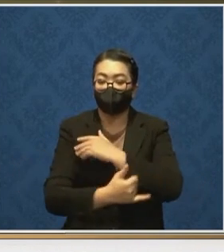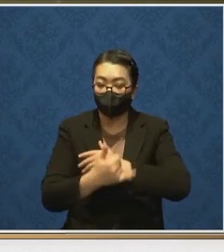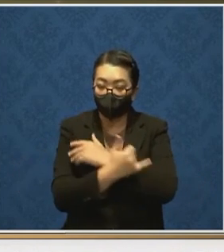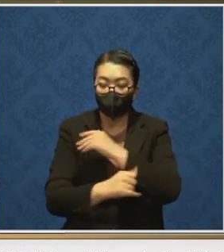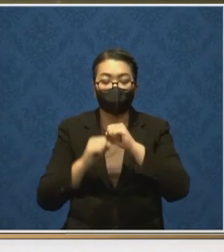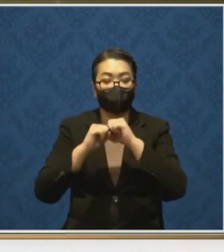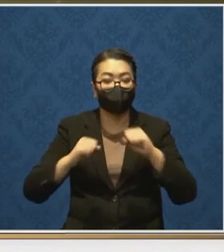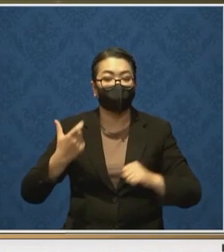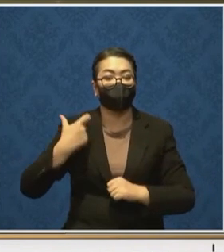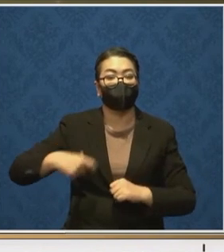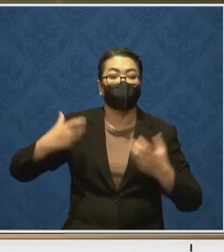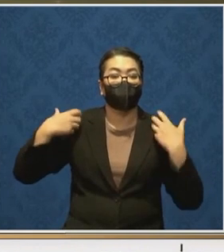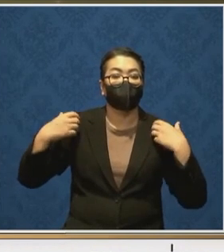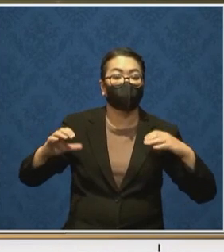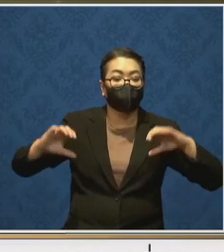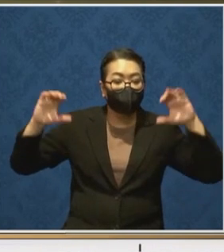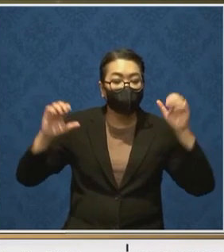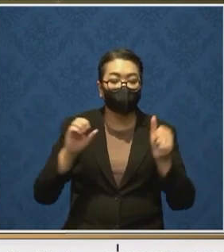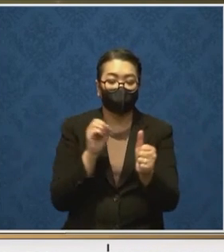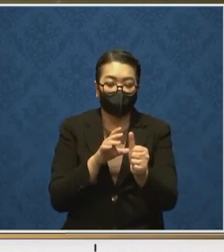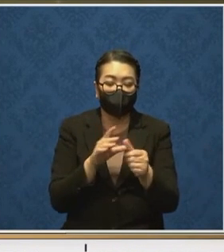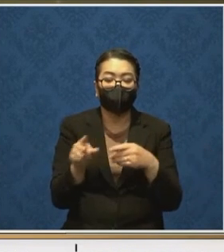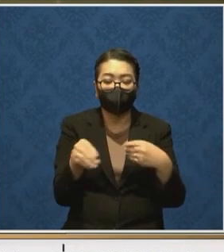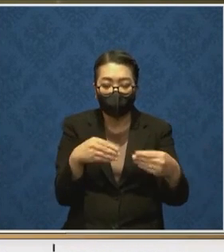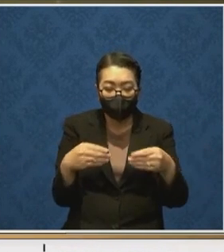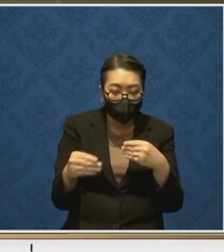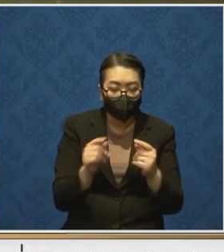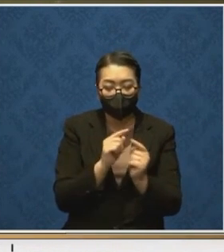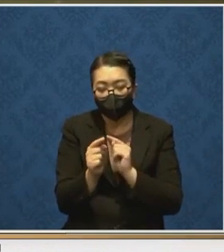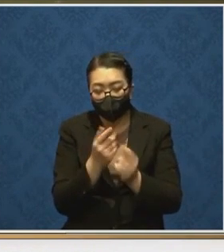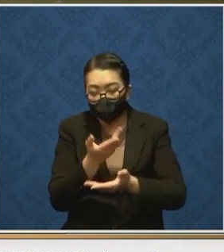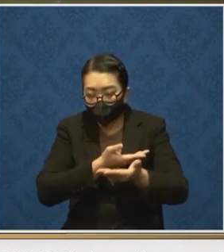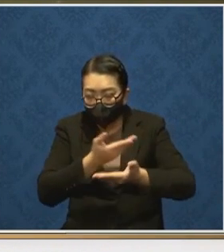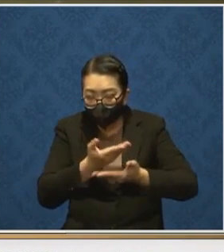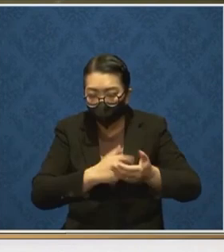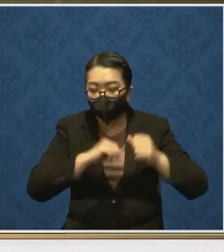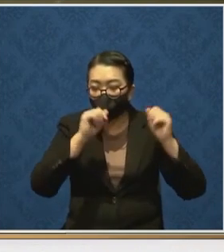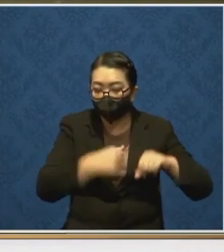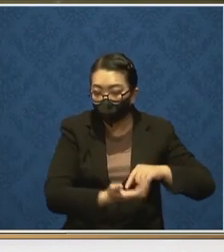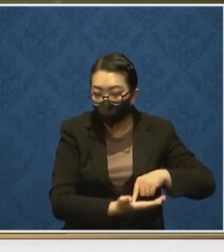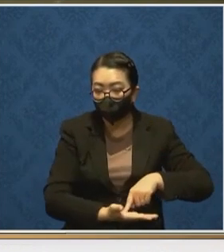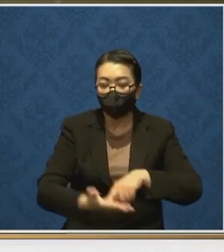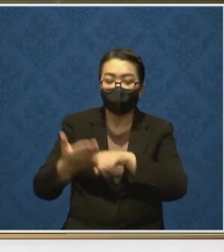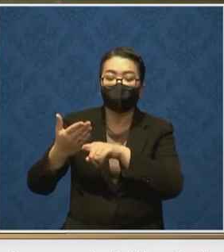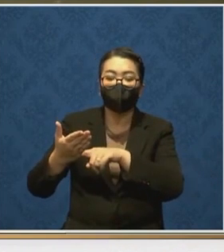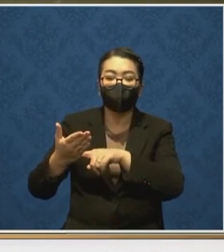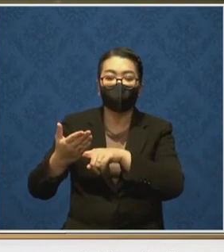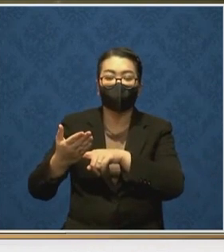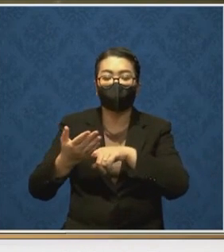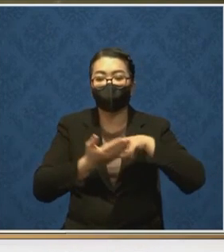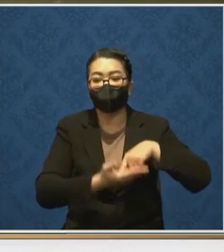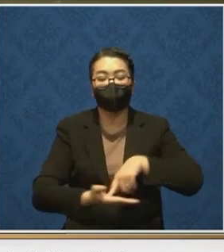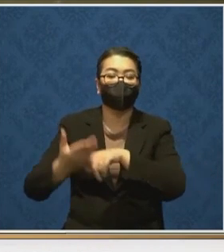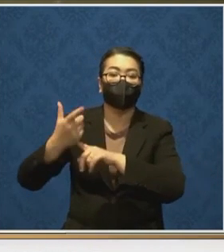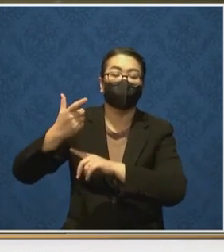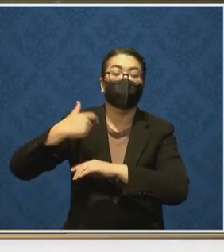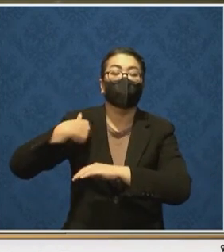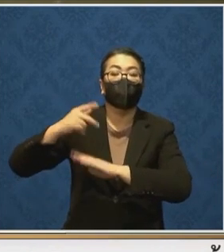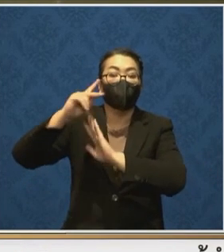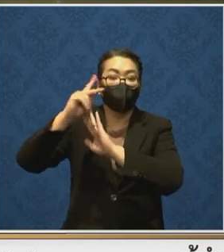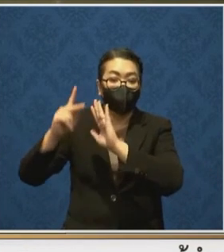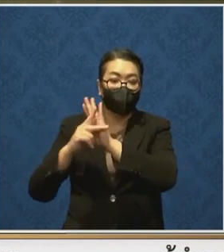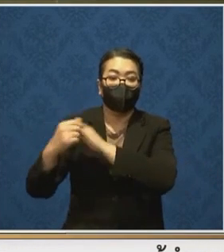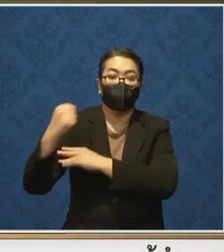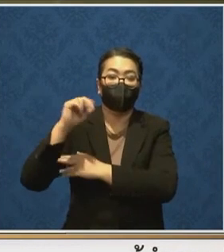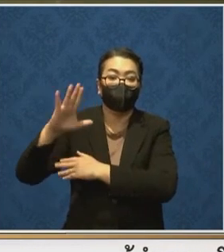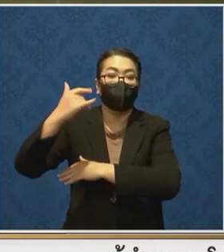ส. อ. แร์ยการสูงสุดแนะนำให้จรจา ให้ส. ให้เรื่องถึงอนุยตกตรการณระหวางประเทศ เพระจะแ้คดี